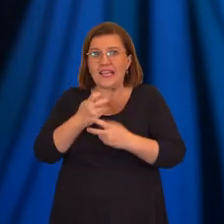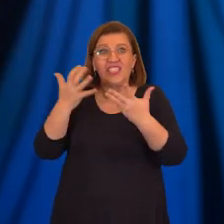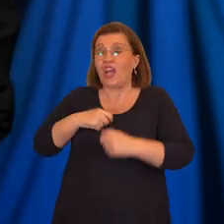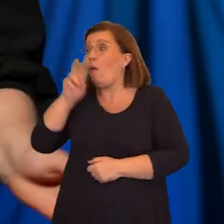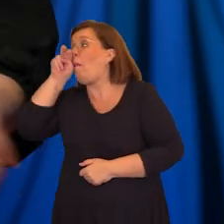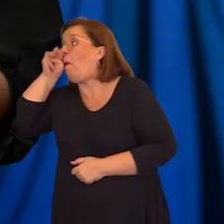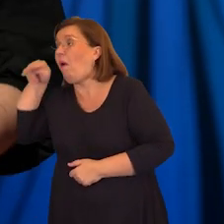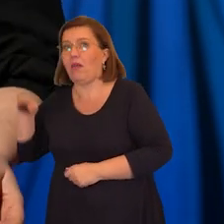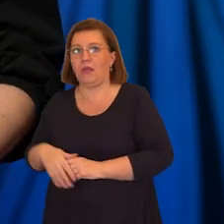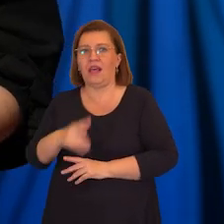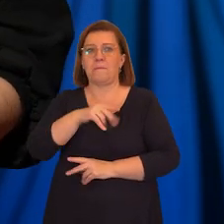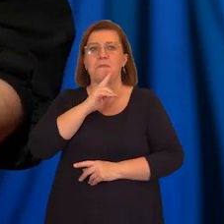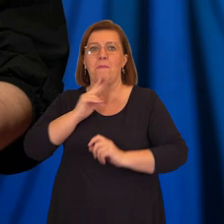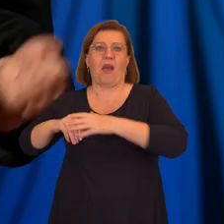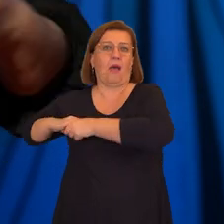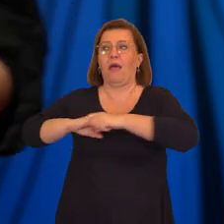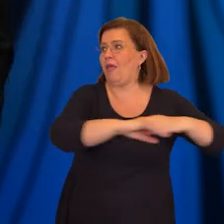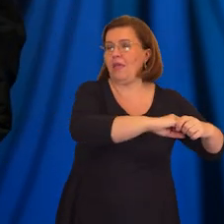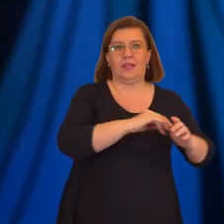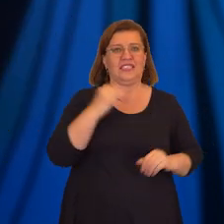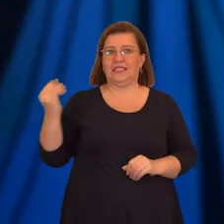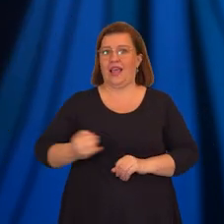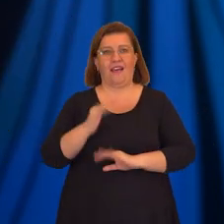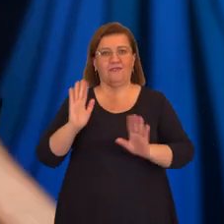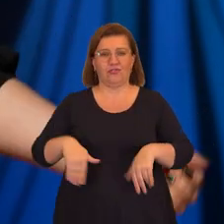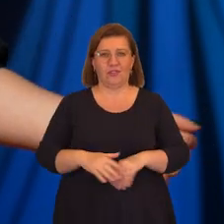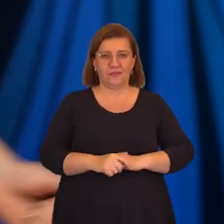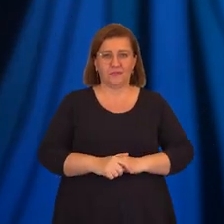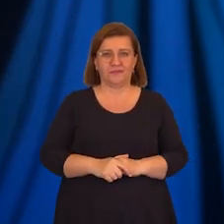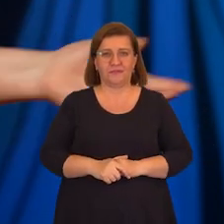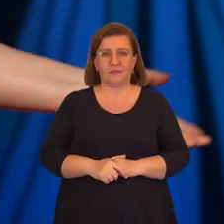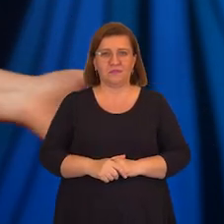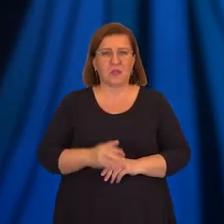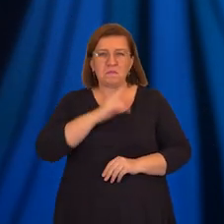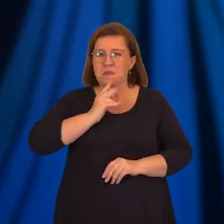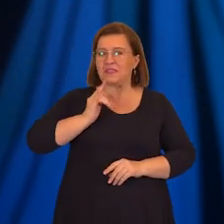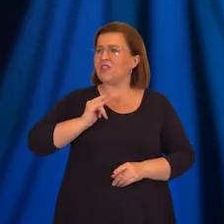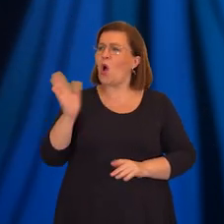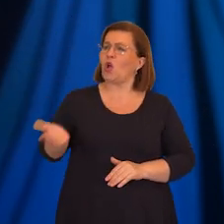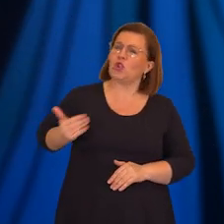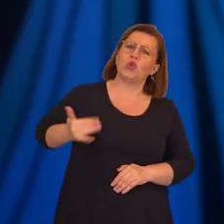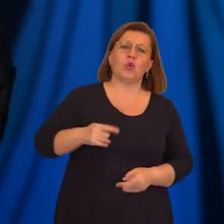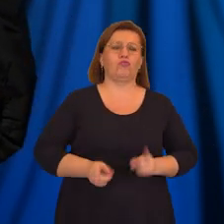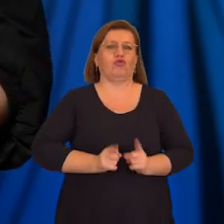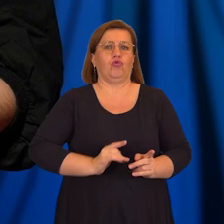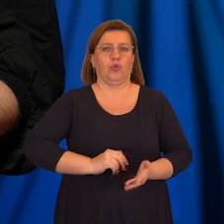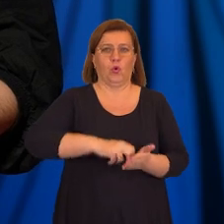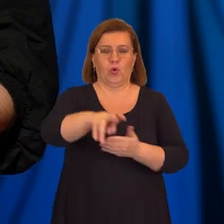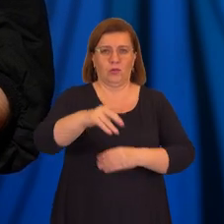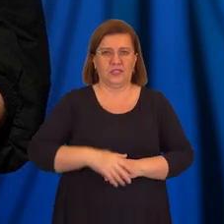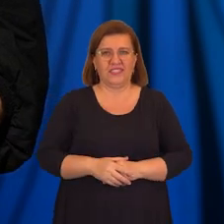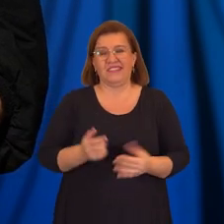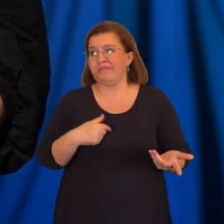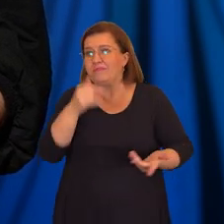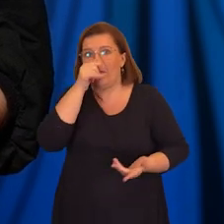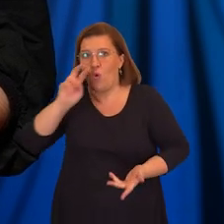zajrzeć, ale moja mama zawsze brała mnie ze sobą, przyspieszała, no i niestety nic nie można